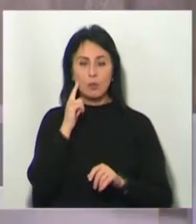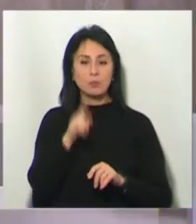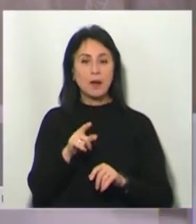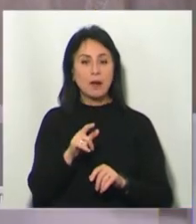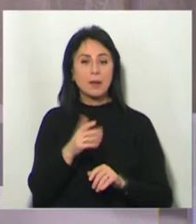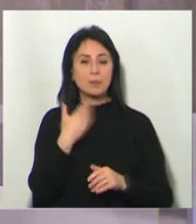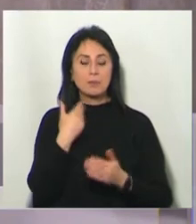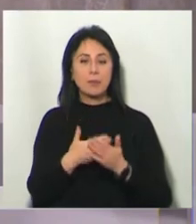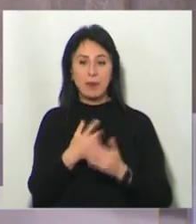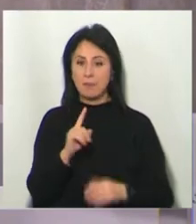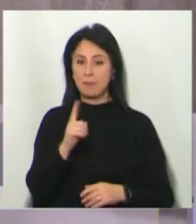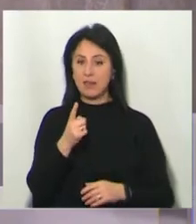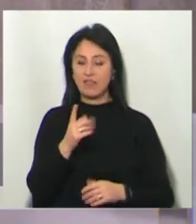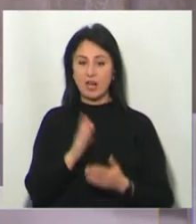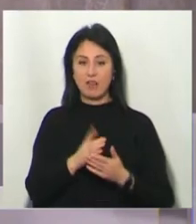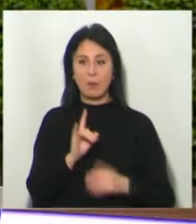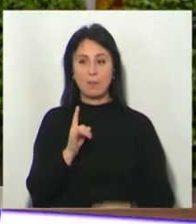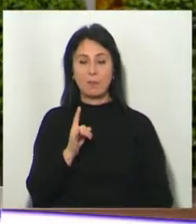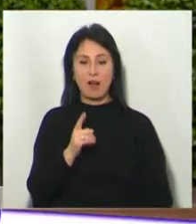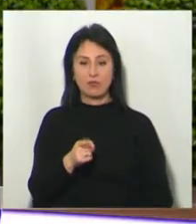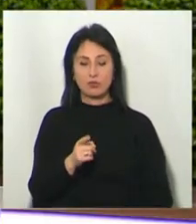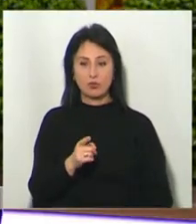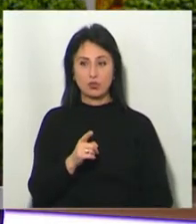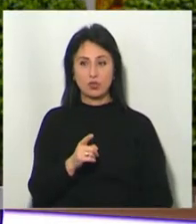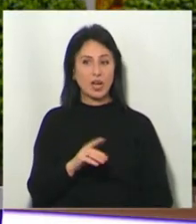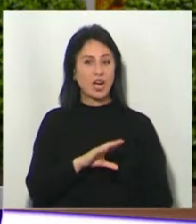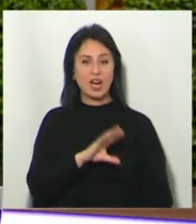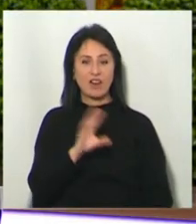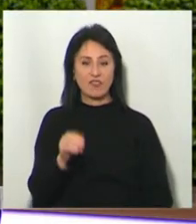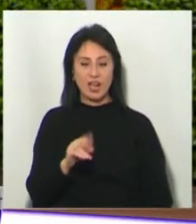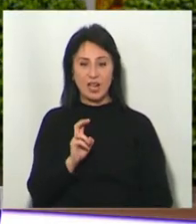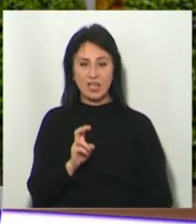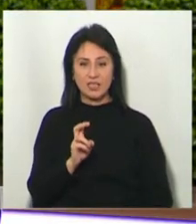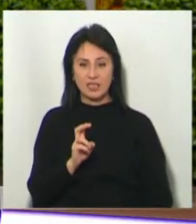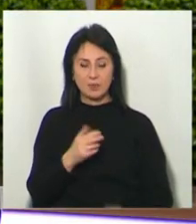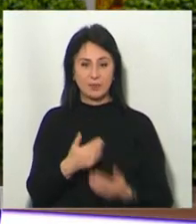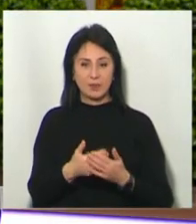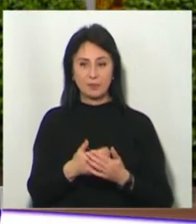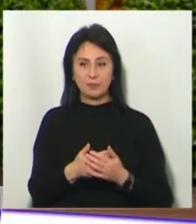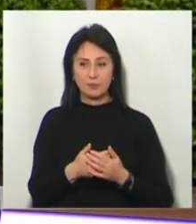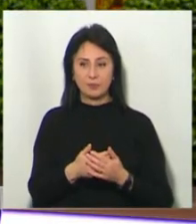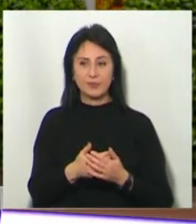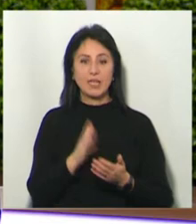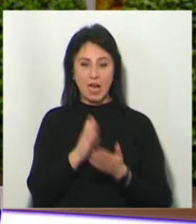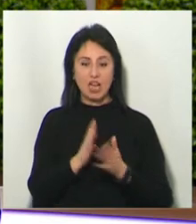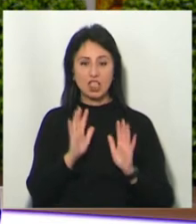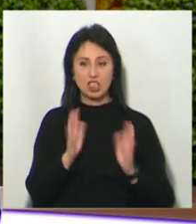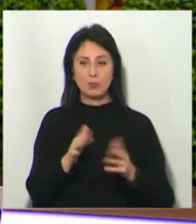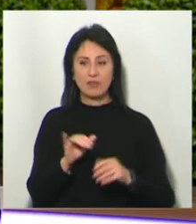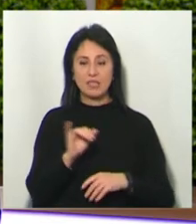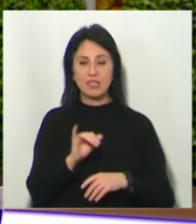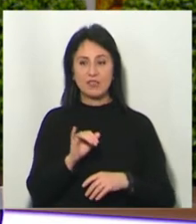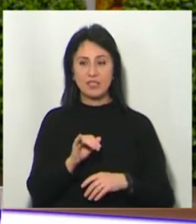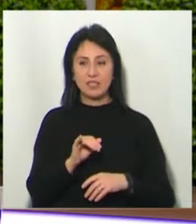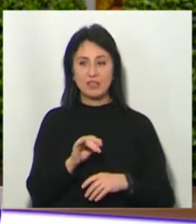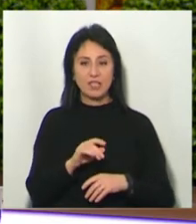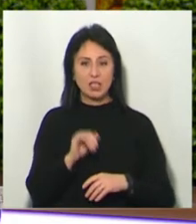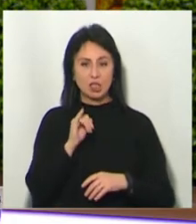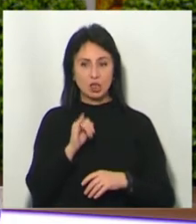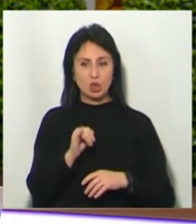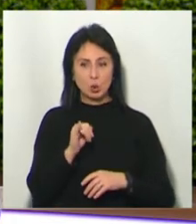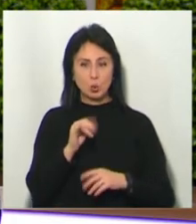ბატონო მირზა? აი პირველი არის ის, რომ ბავშვის აი ყველაზე ასე ვთქვათ, არის შემთხვევები, სადაც ძალიან